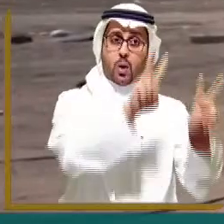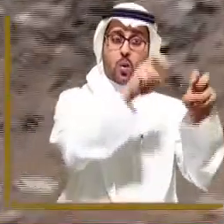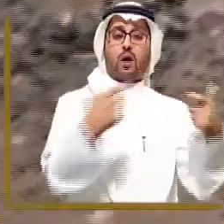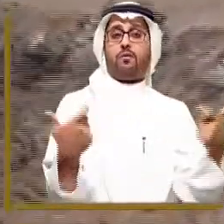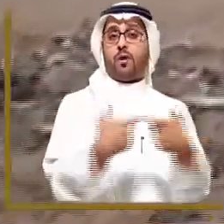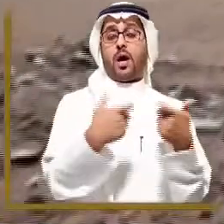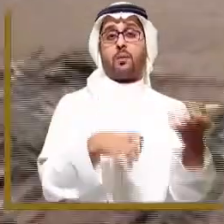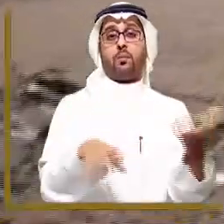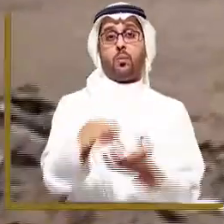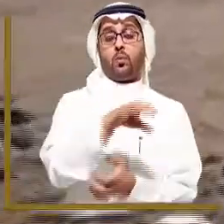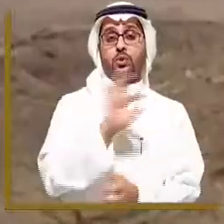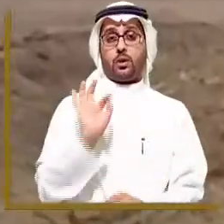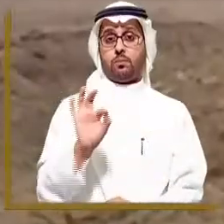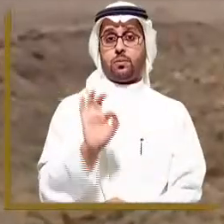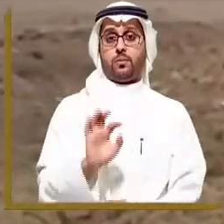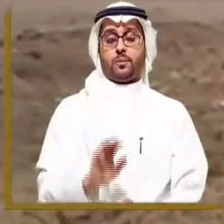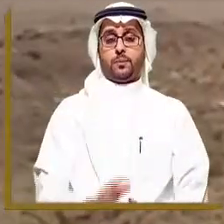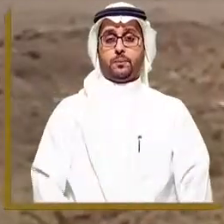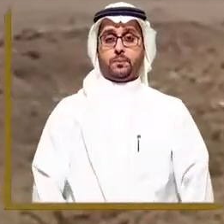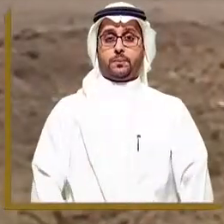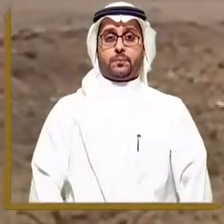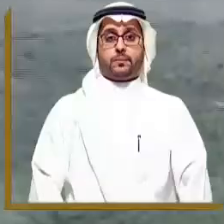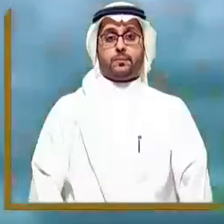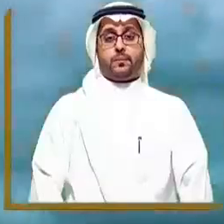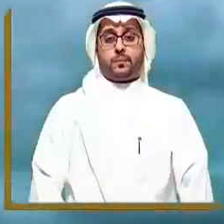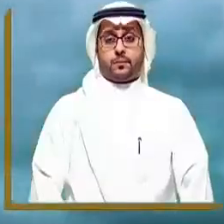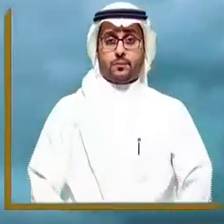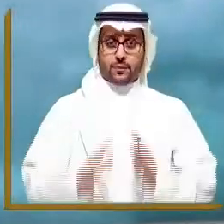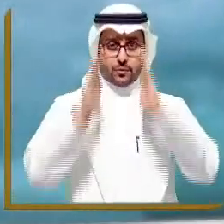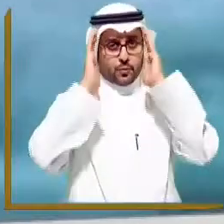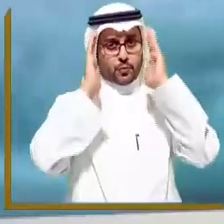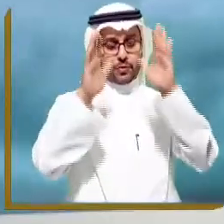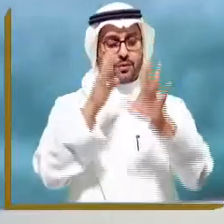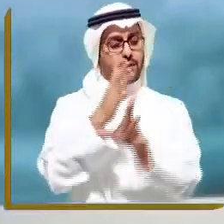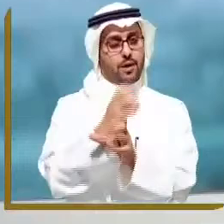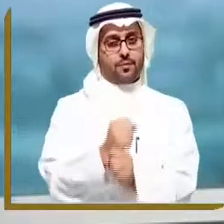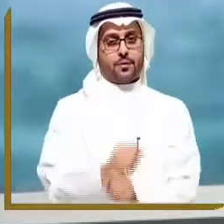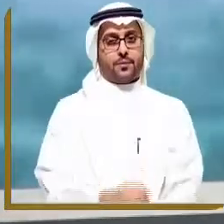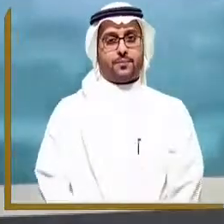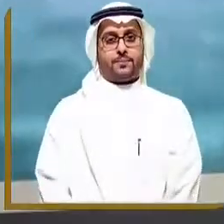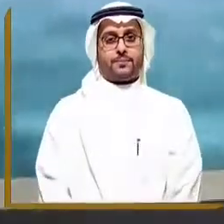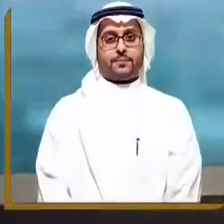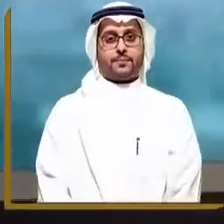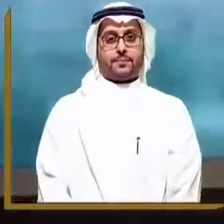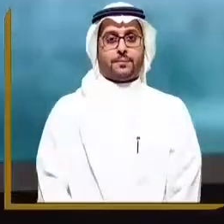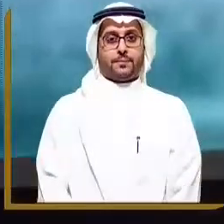هجماتها على المحافظة. تحية لكم في أمان الله.